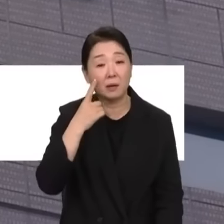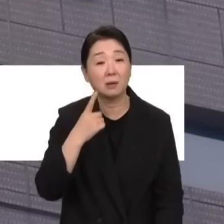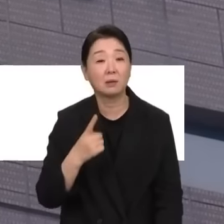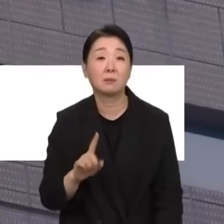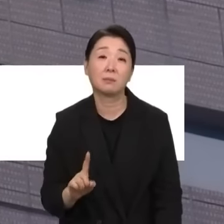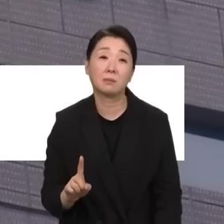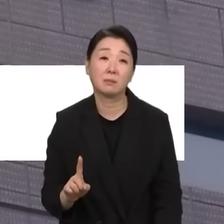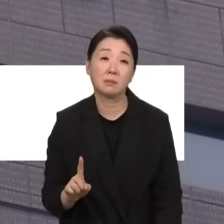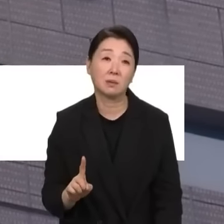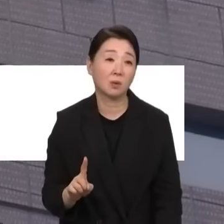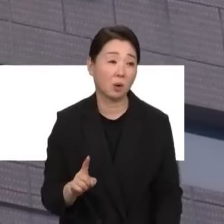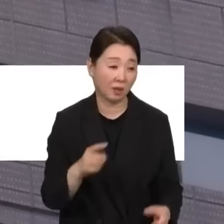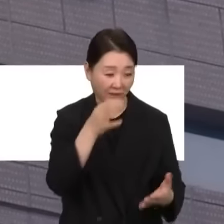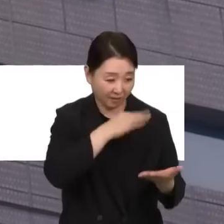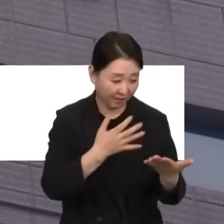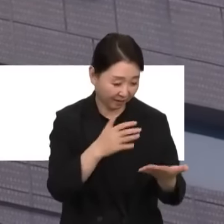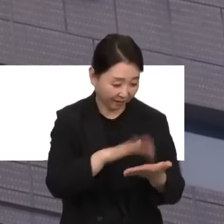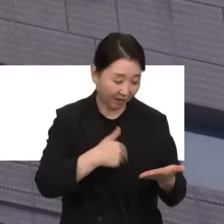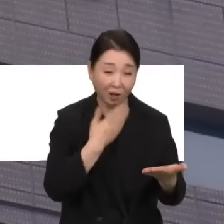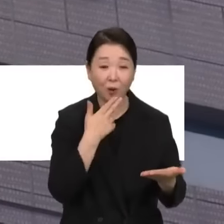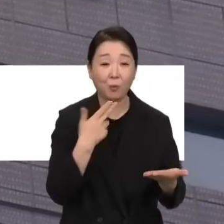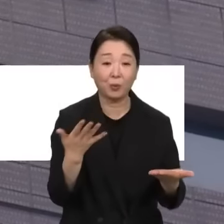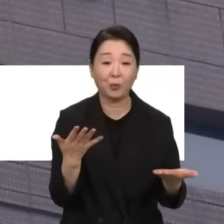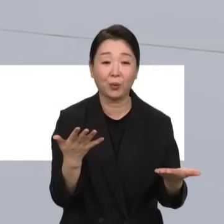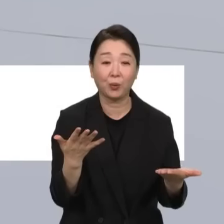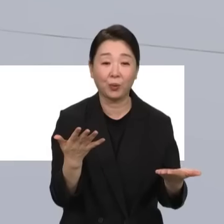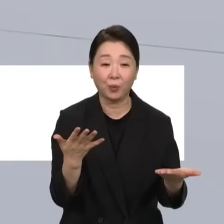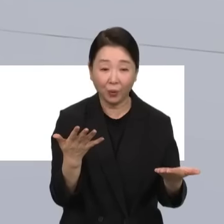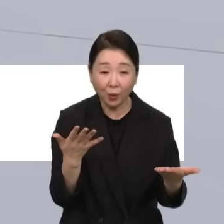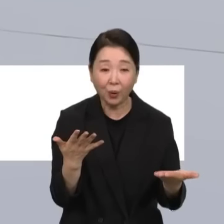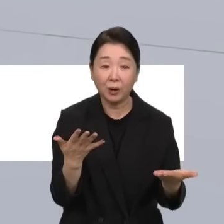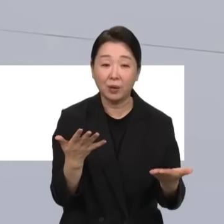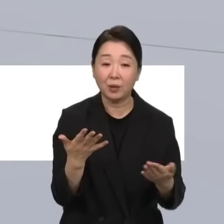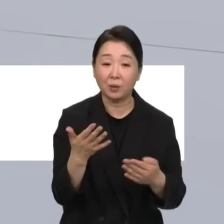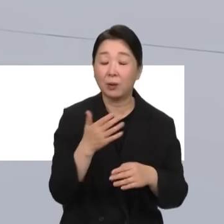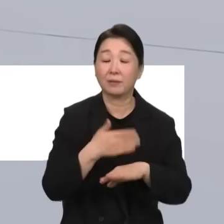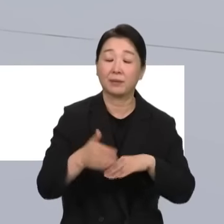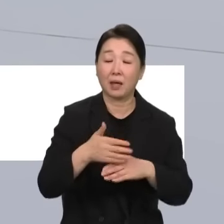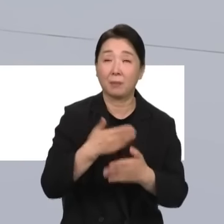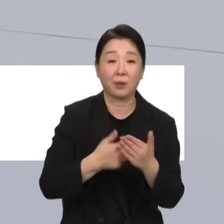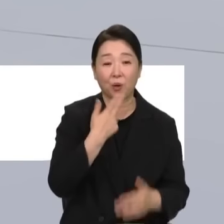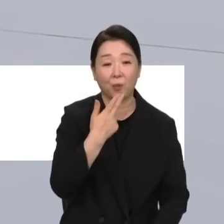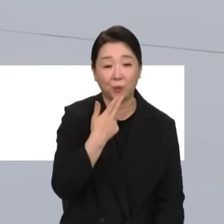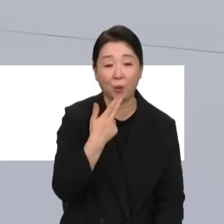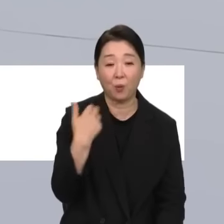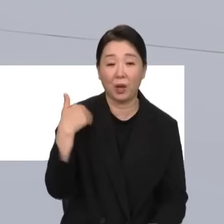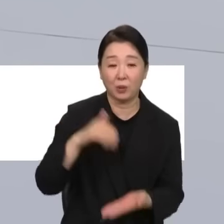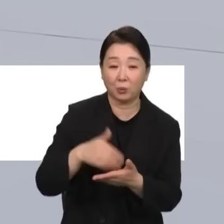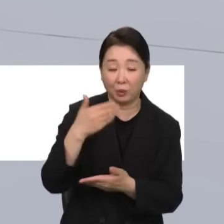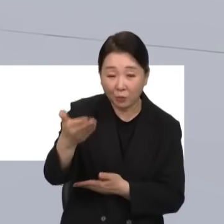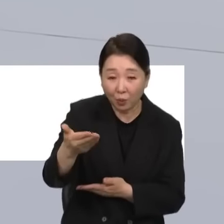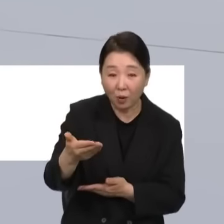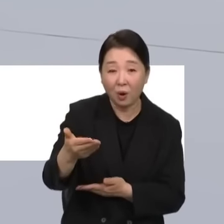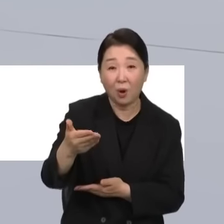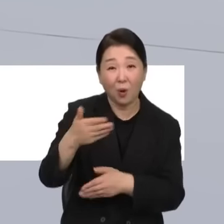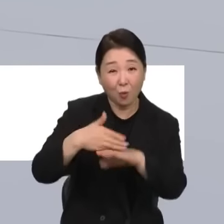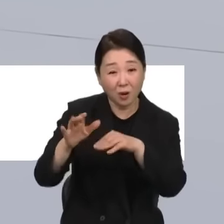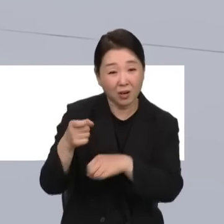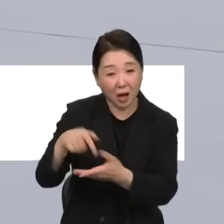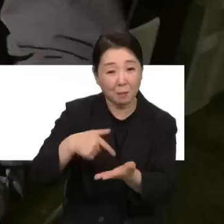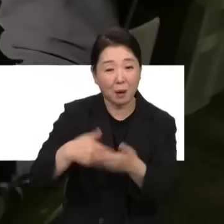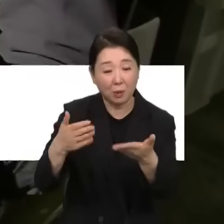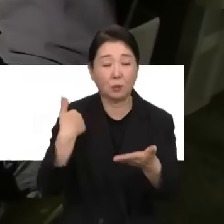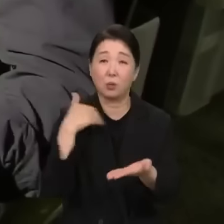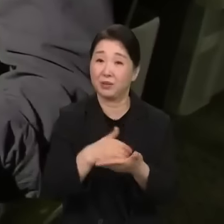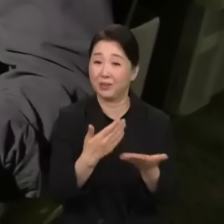나면 거의 남는 게 없나요? 거의 선수의 대출 원금을 갚고 나면은 비용이 그 돌려드릴 금액이